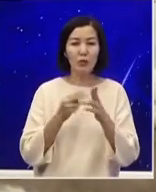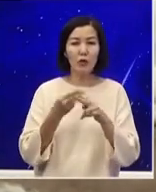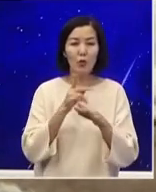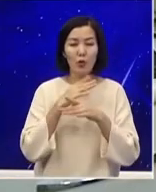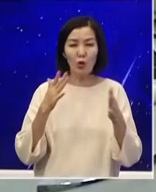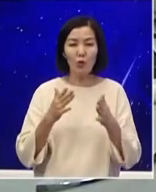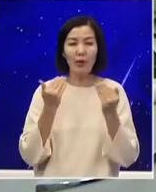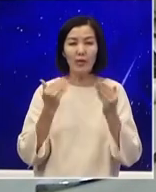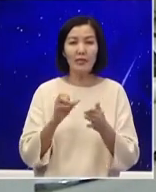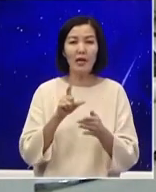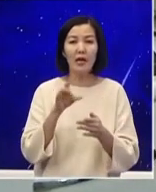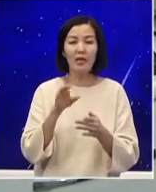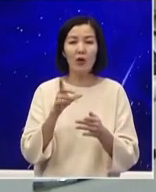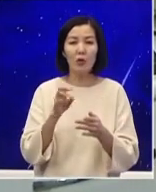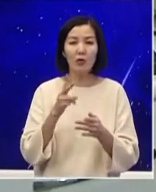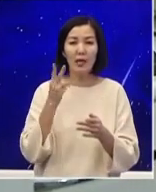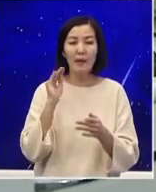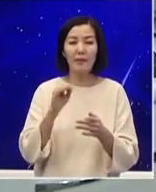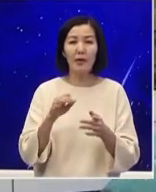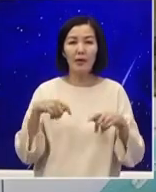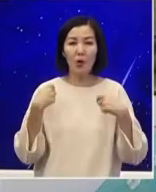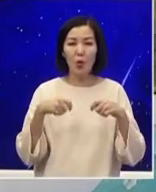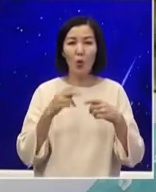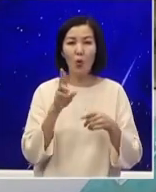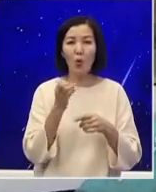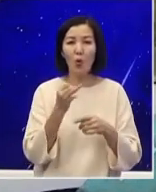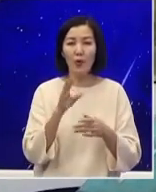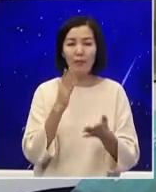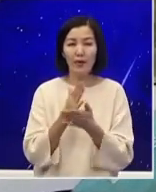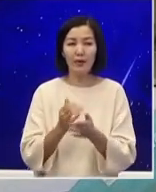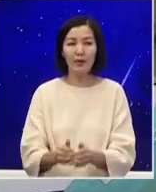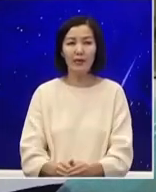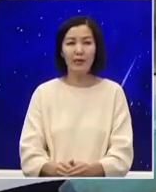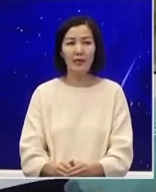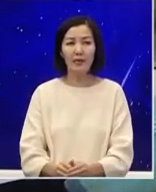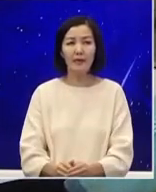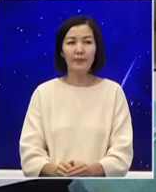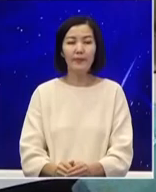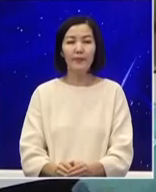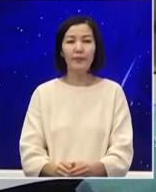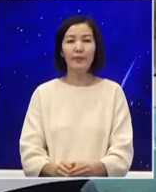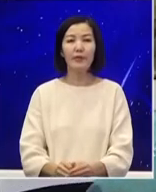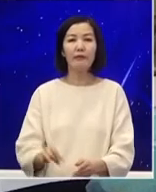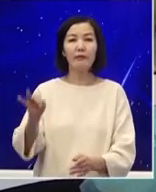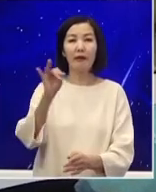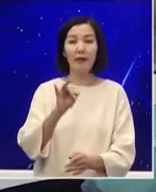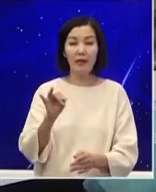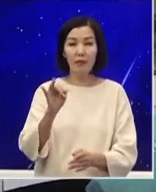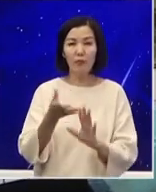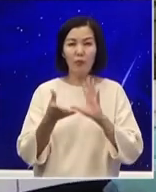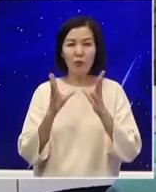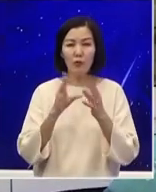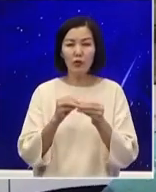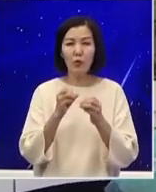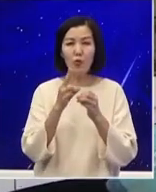қазына агрохолдингінде 2,000-ға тарта бас бар. Табиғи жолмен 12 жыл кетеді. Мынаумен биыл